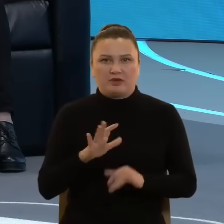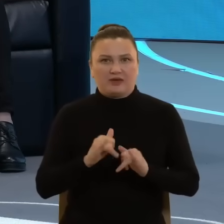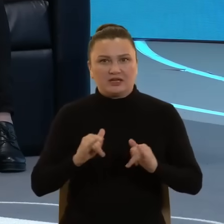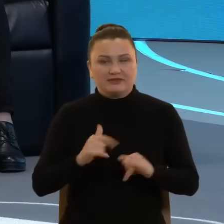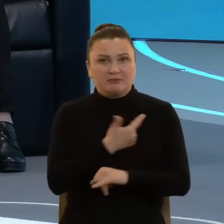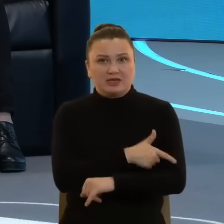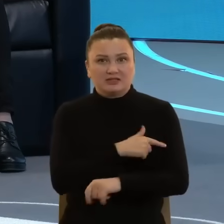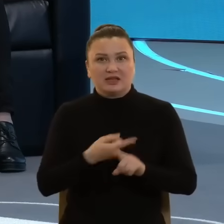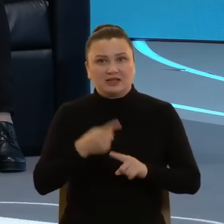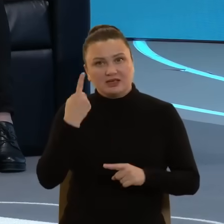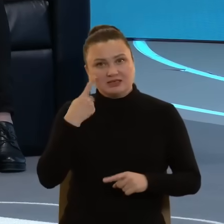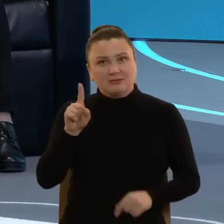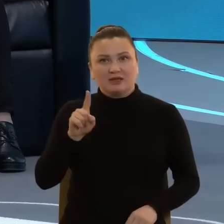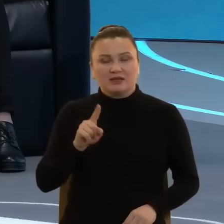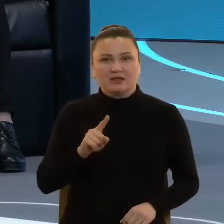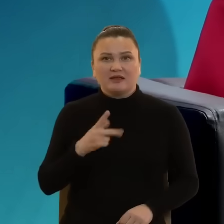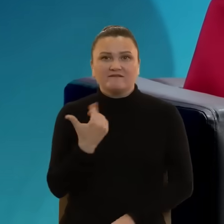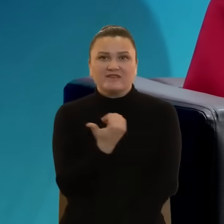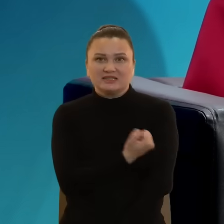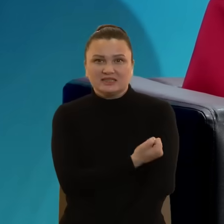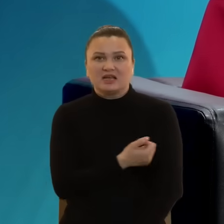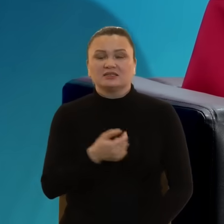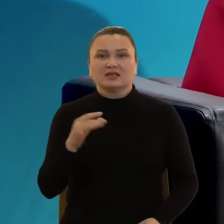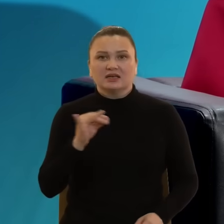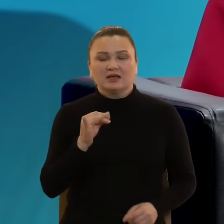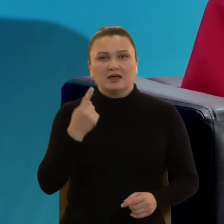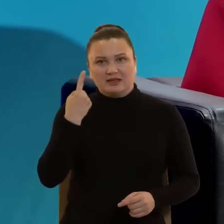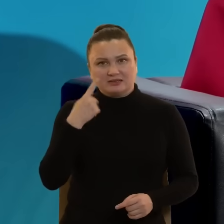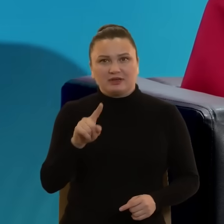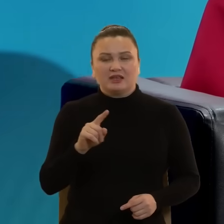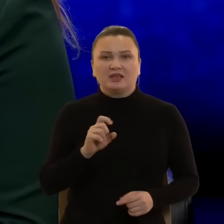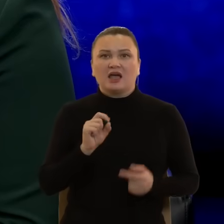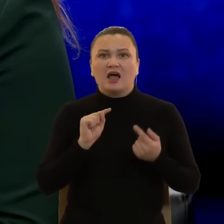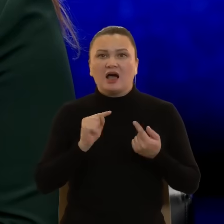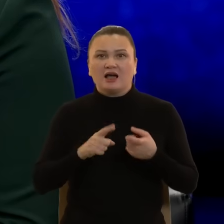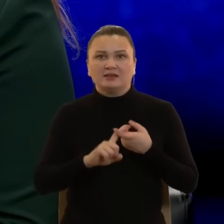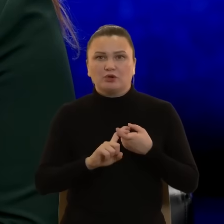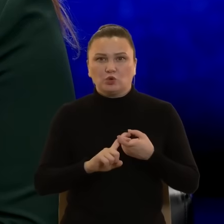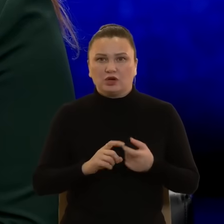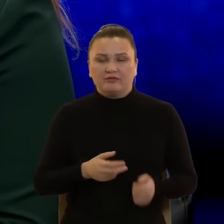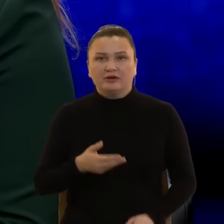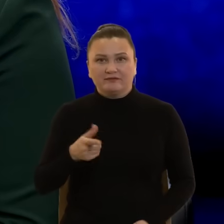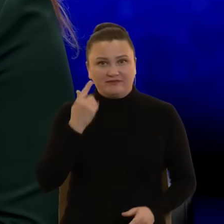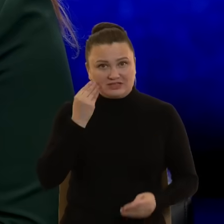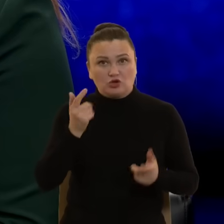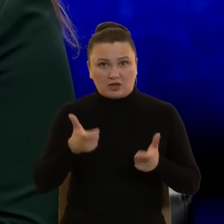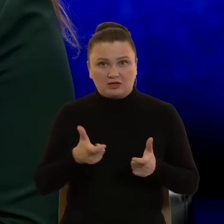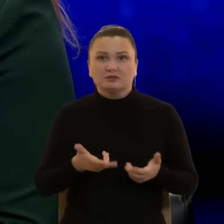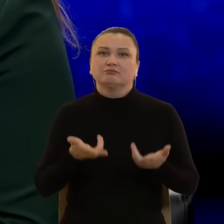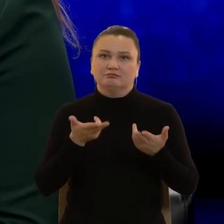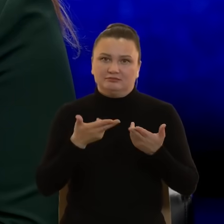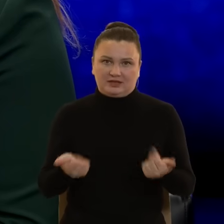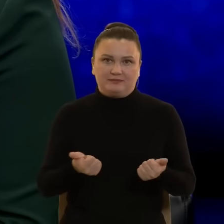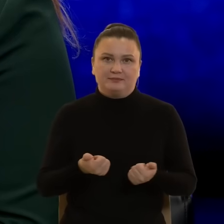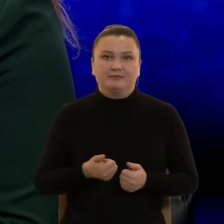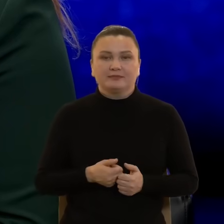развития медицины – это изобретение вакцинации, изобретение антибиотиков. Согласны ли вы с этим постулатом? Совершенно согласна. И мне